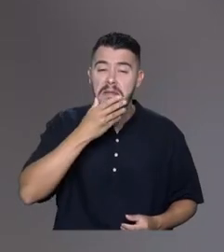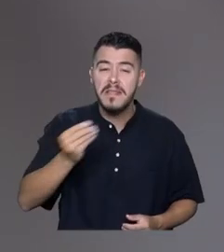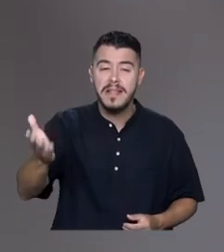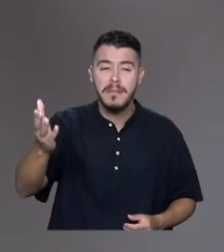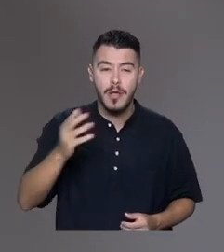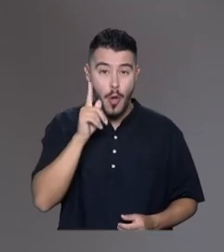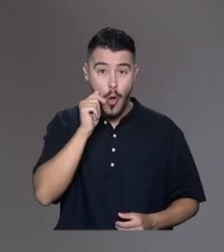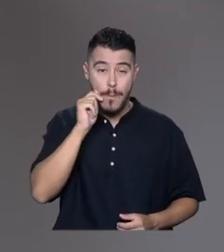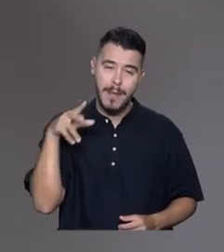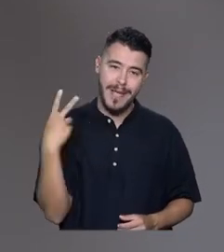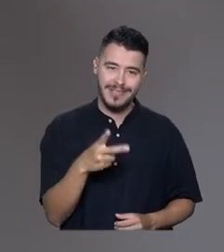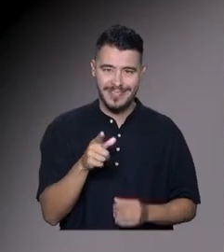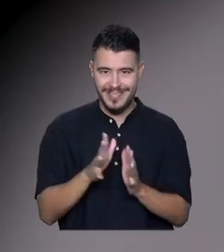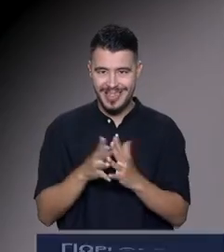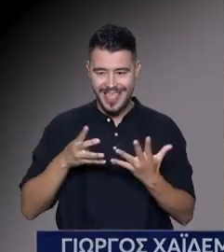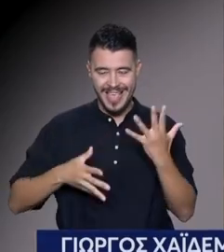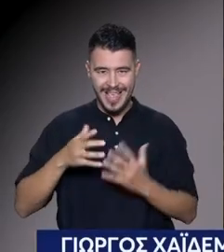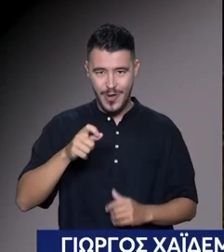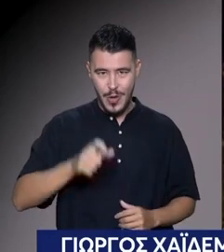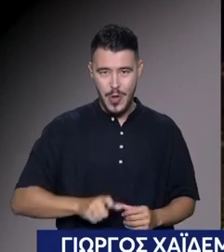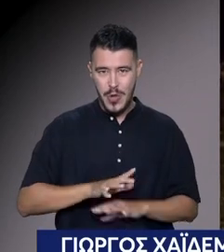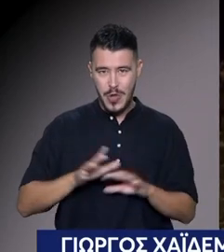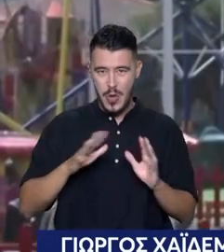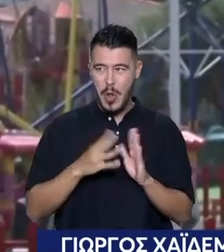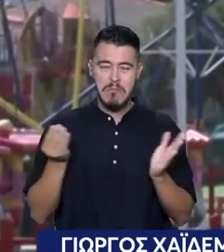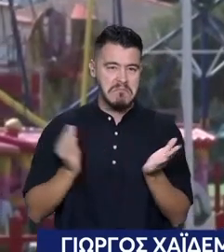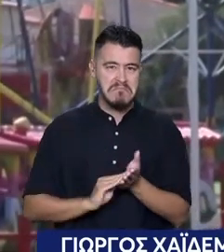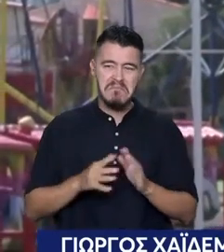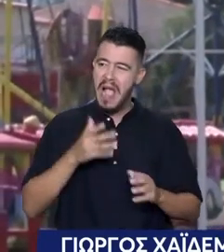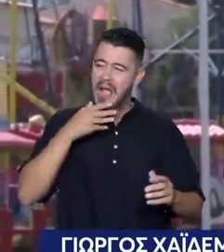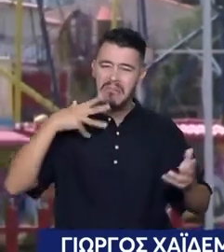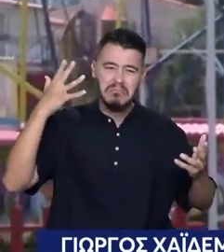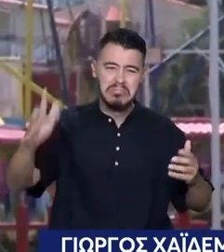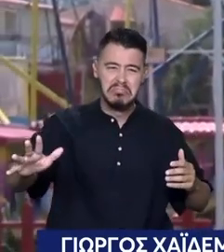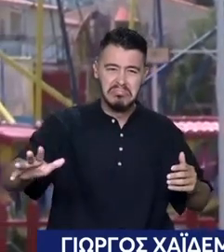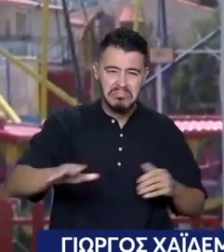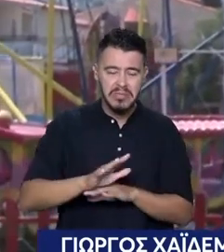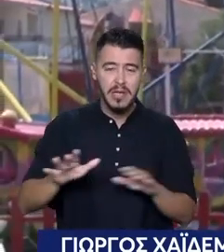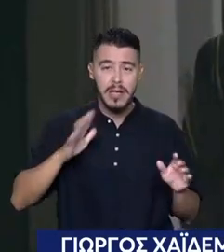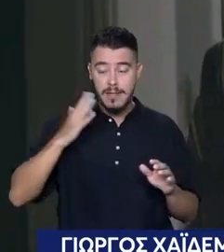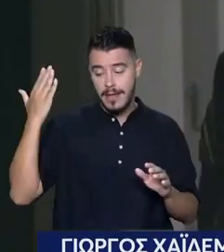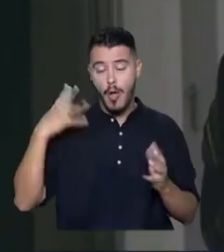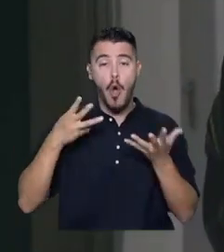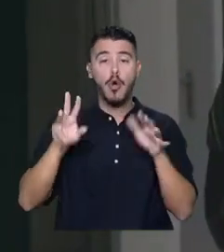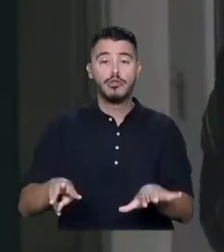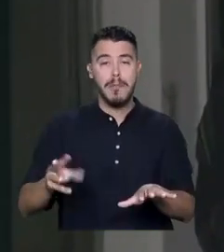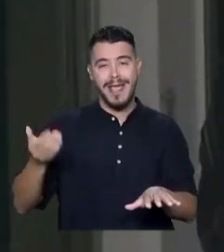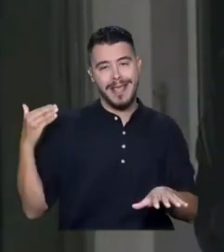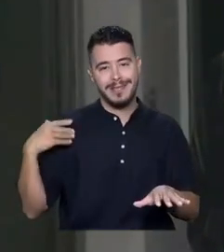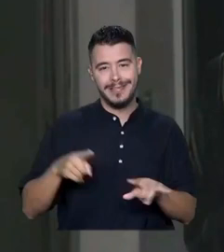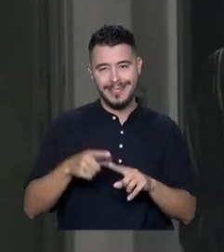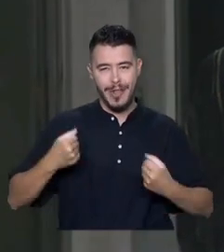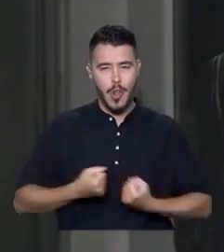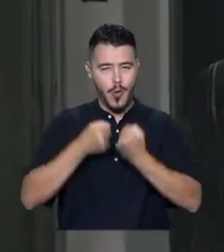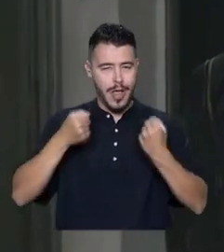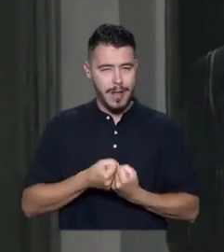Ο πατέρας του αδικοχαμένου Γιάννη ξεσπά για ακόμα μια φορά. 8 μέρες μετά το θάνατο του παιδιού του σε Λούνα Πάρκ στο Πευκοχώρι, αντικρίζει τη δήμαρχο